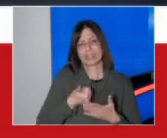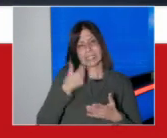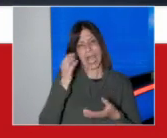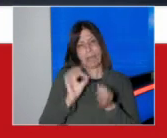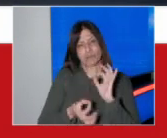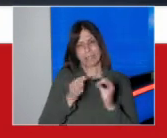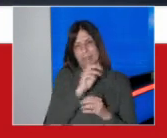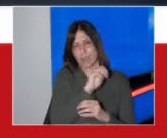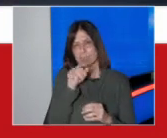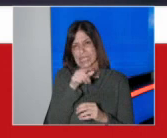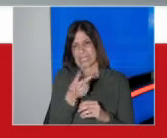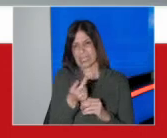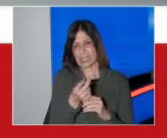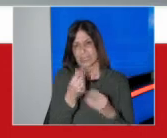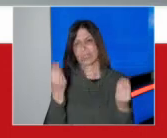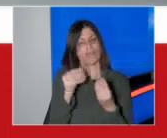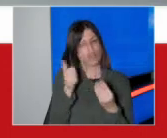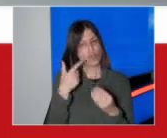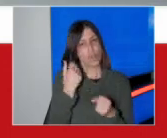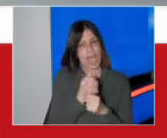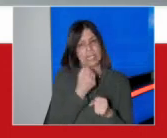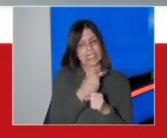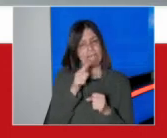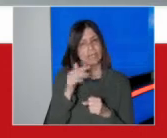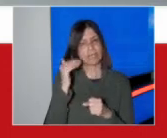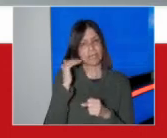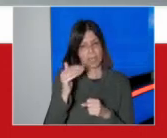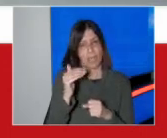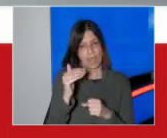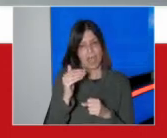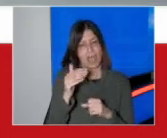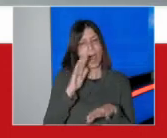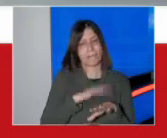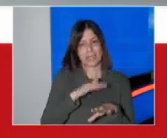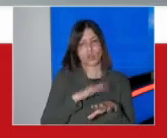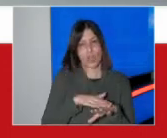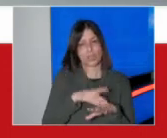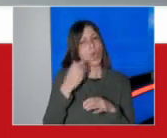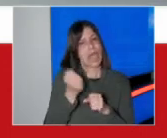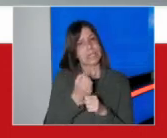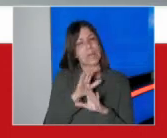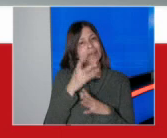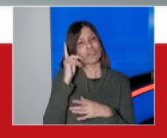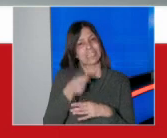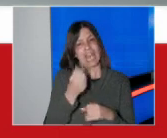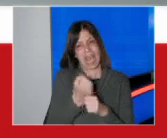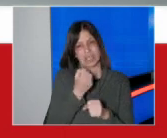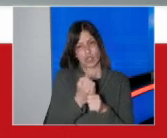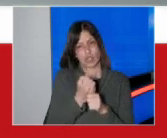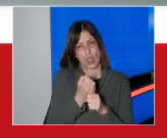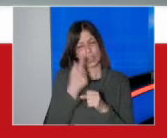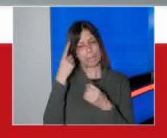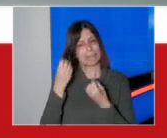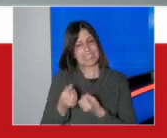המשפטים לעניין הזה? קודם כל הוא עשה את, ברמה המקצועית הוא עשה את מה שהוא היה צריך לעשות מבחינת